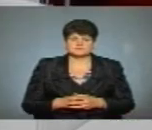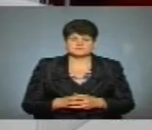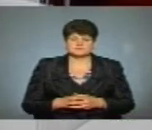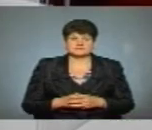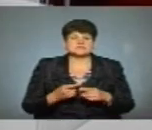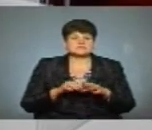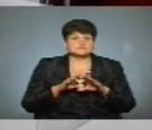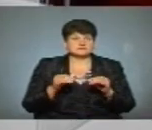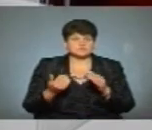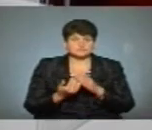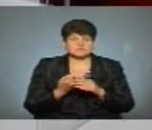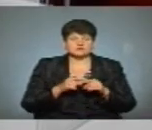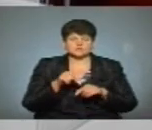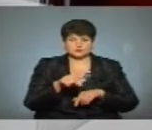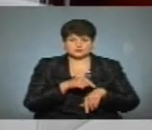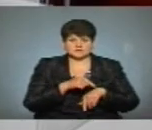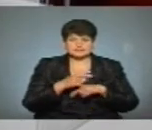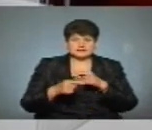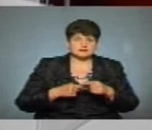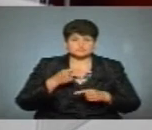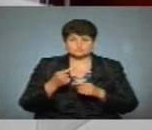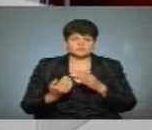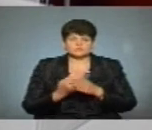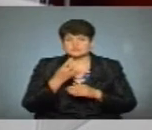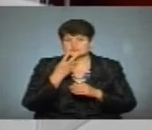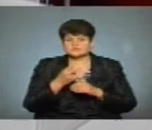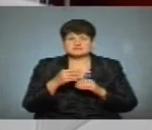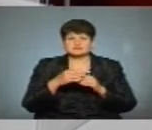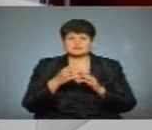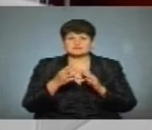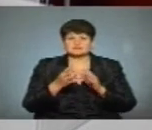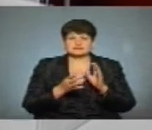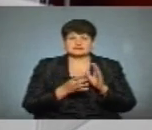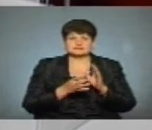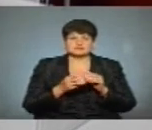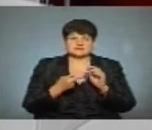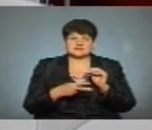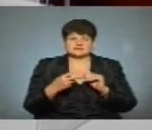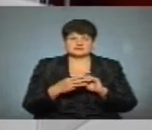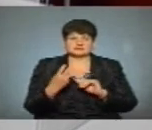Це вся інформація на цю годину. Наступний випуск новин дивіться вже о 20:30.